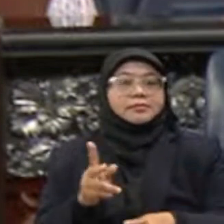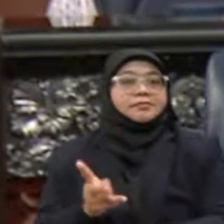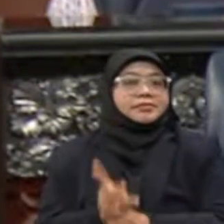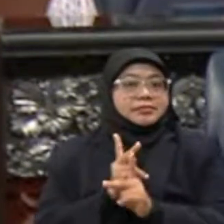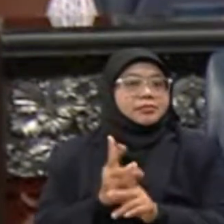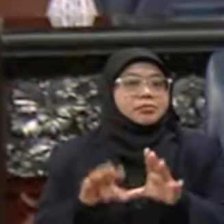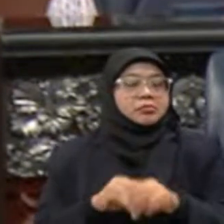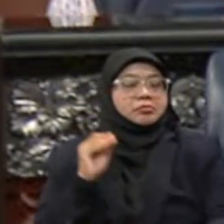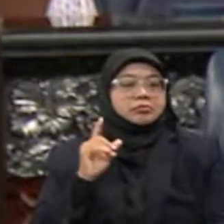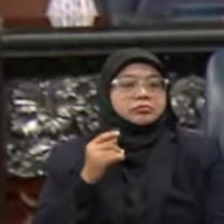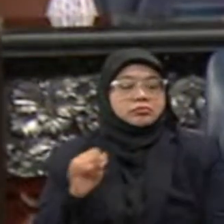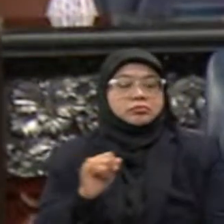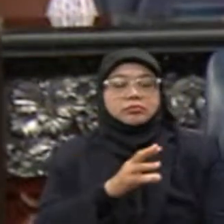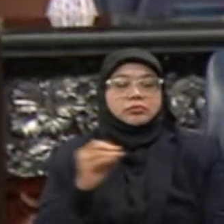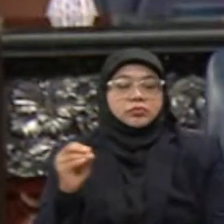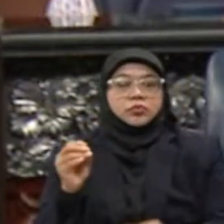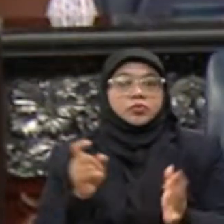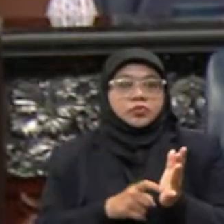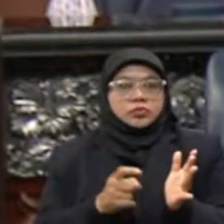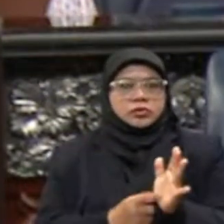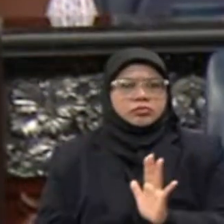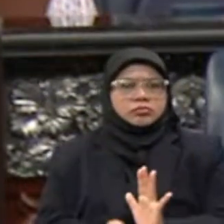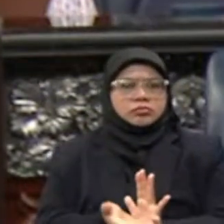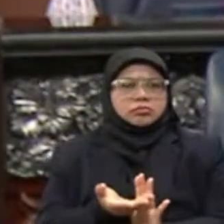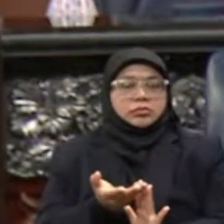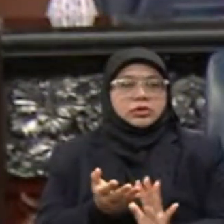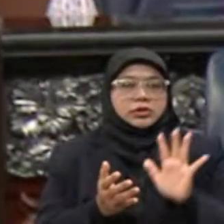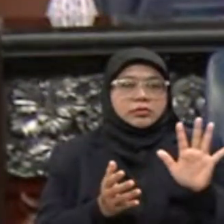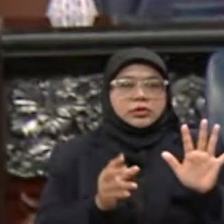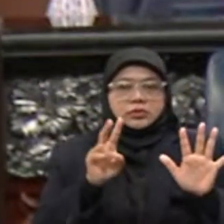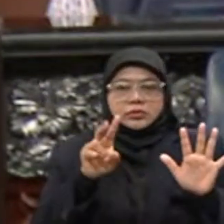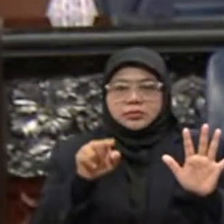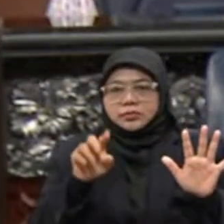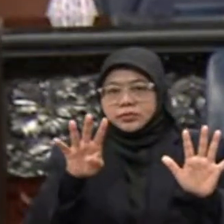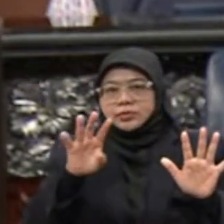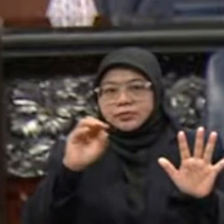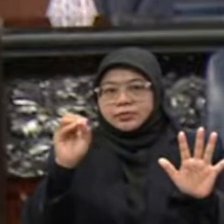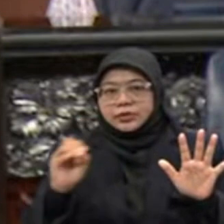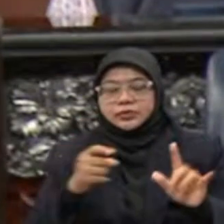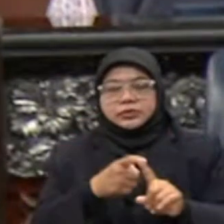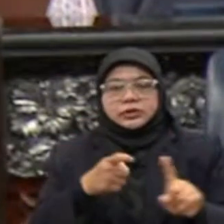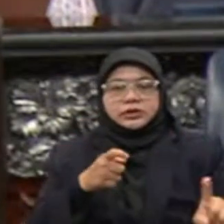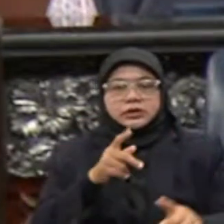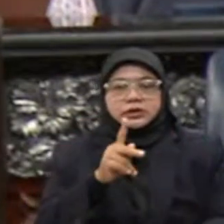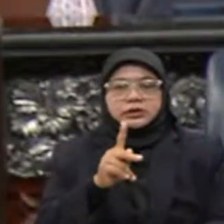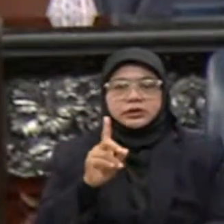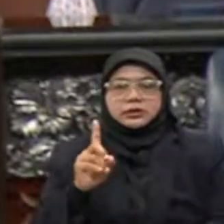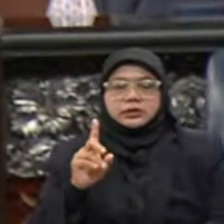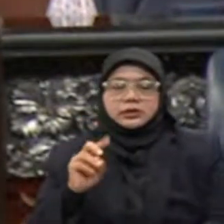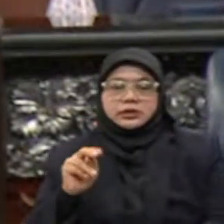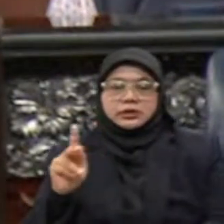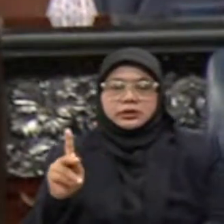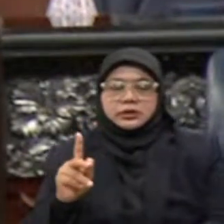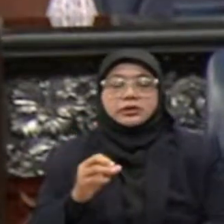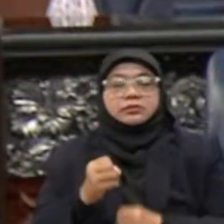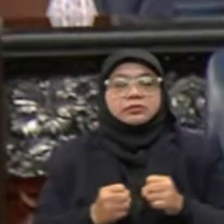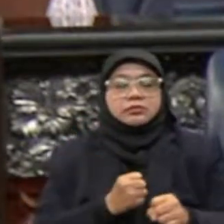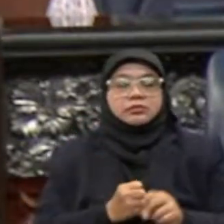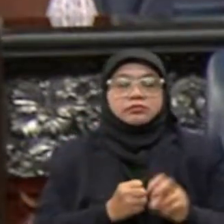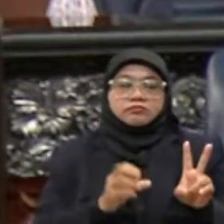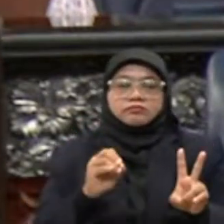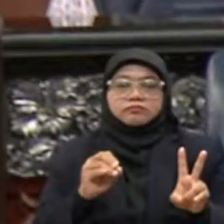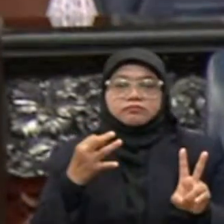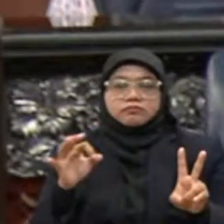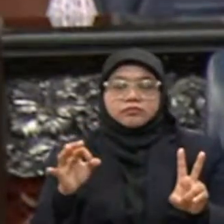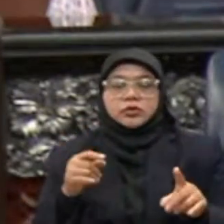kedudukan hutang ini telah meningkat ke tarel yaitu 52 ukuran 400 pada tahun 2019 kepada